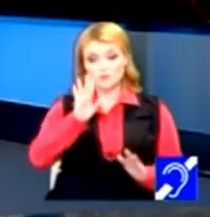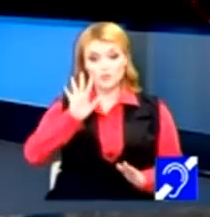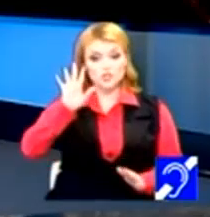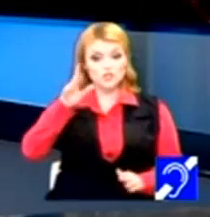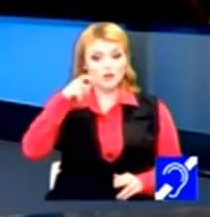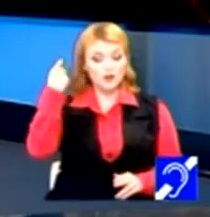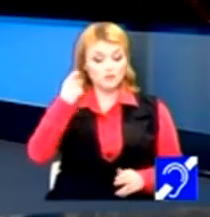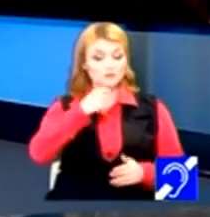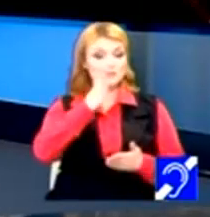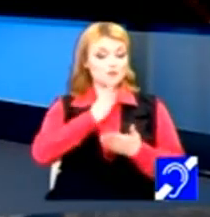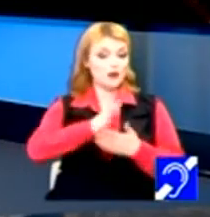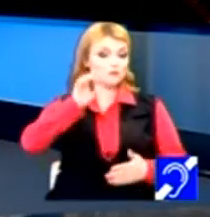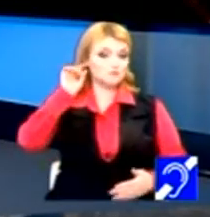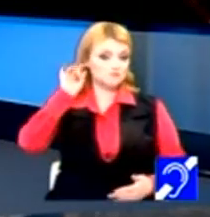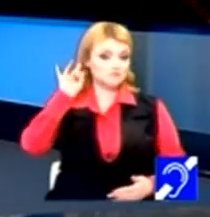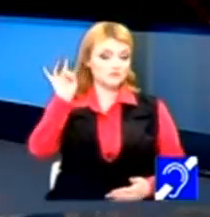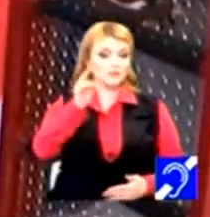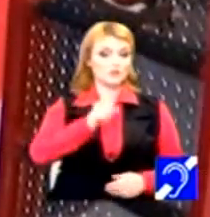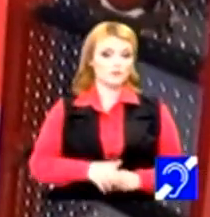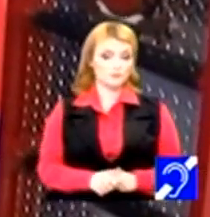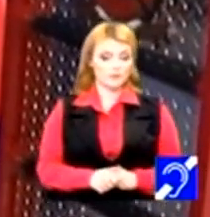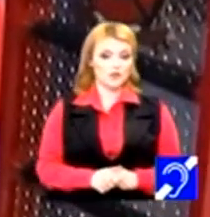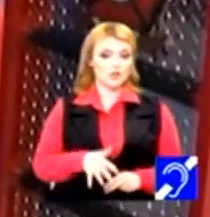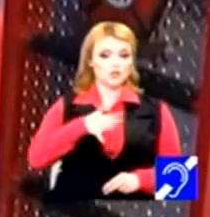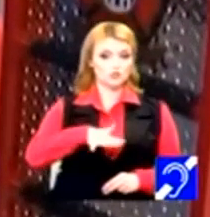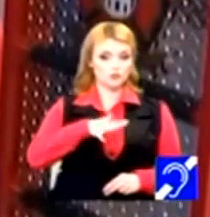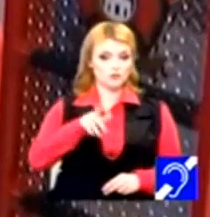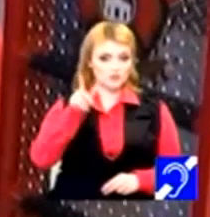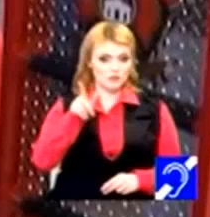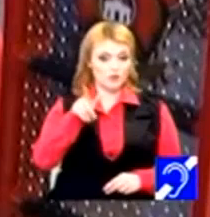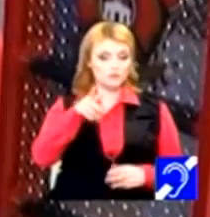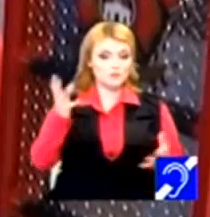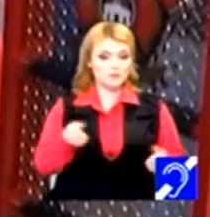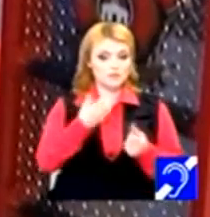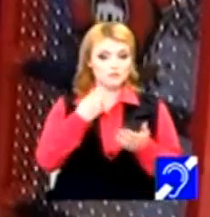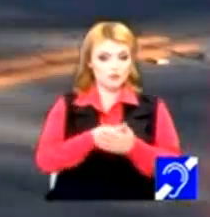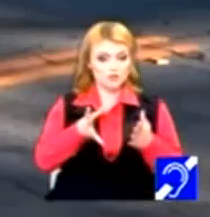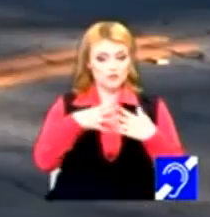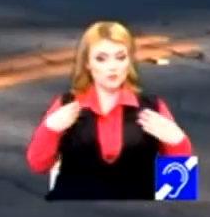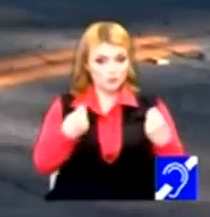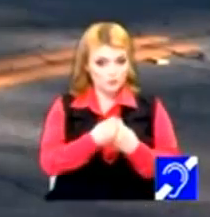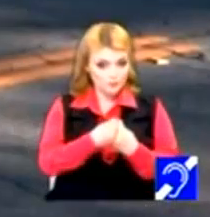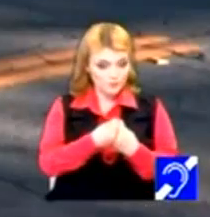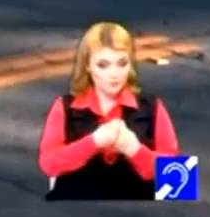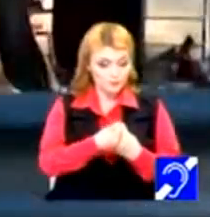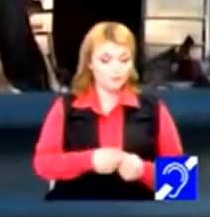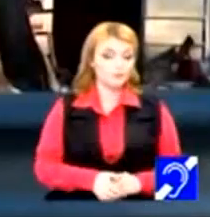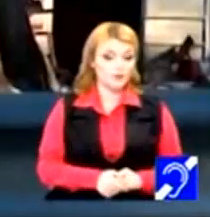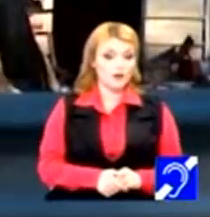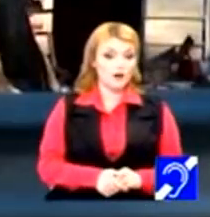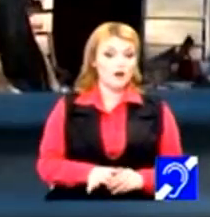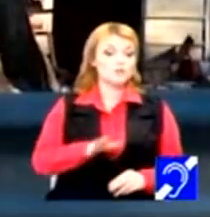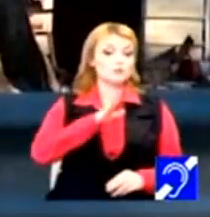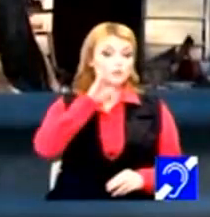ani a devenit erou în statul Georgia, după ce și-a salvat toată familia. În zori, în casa a izbucnit